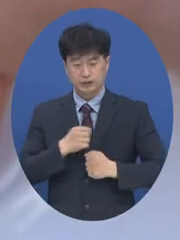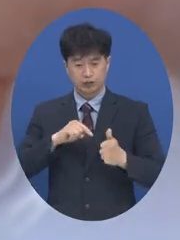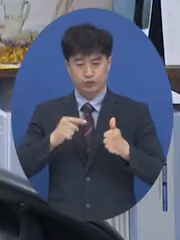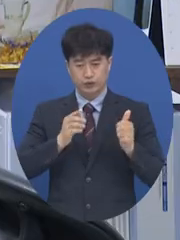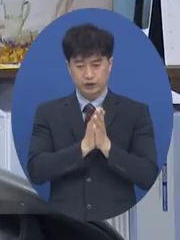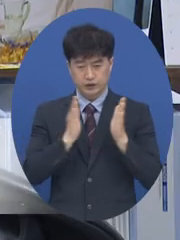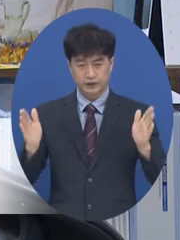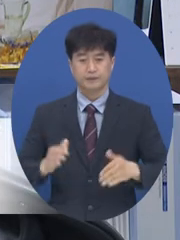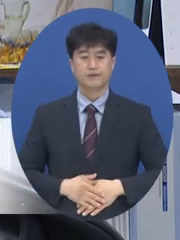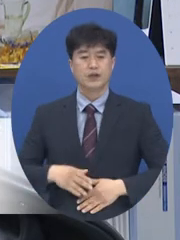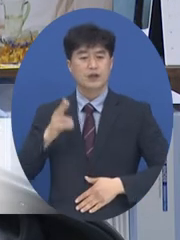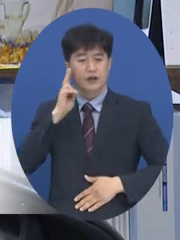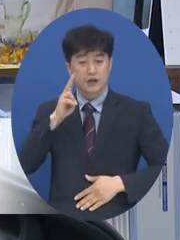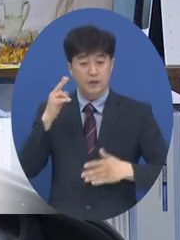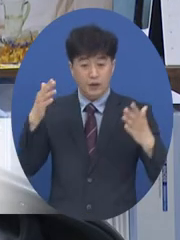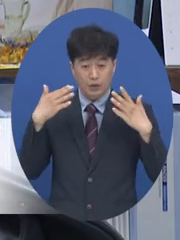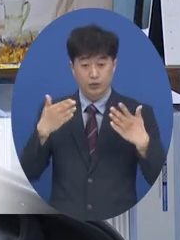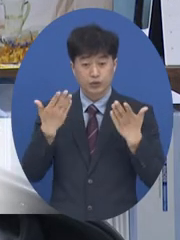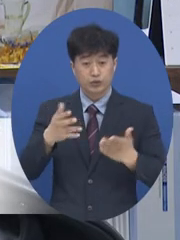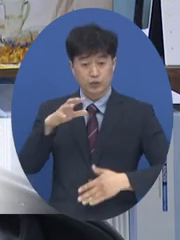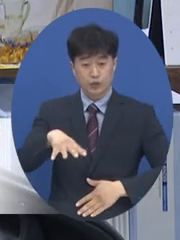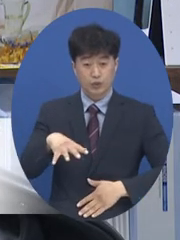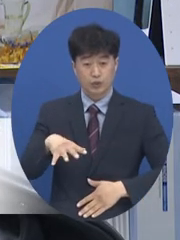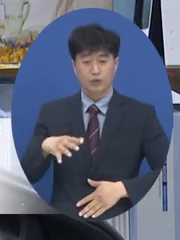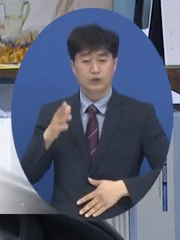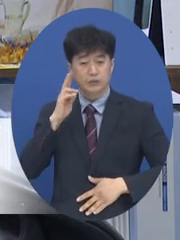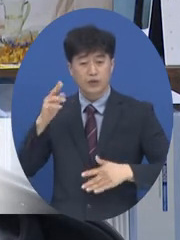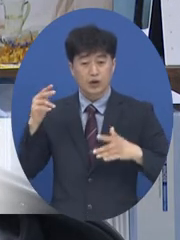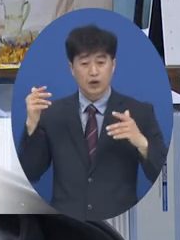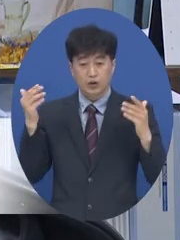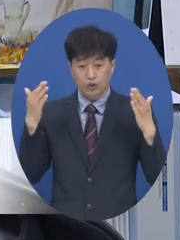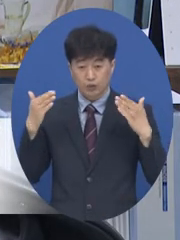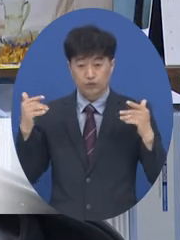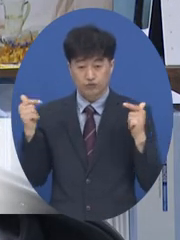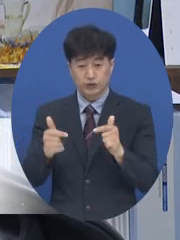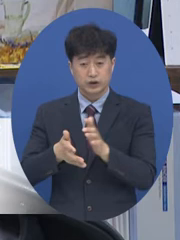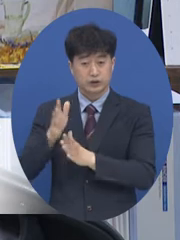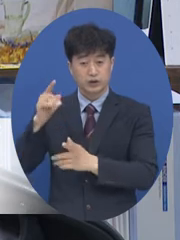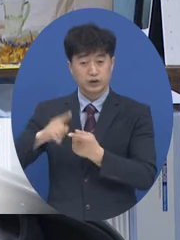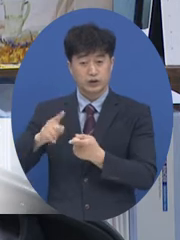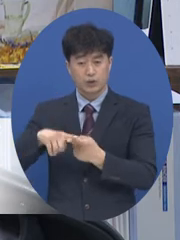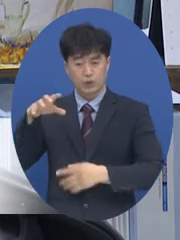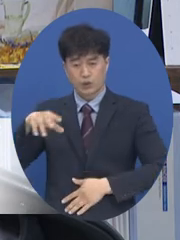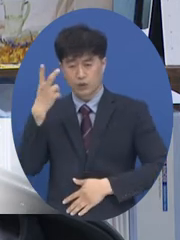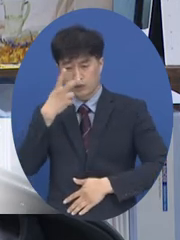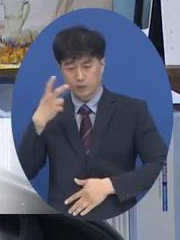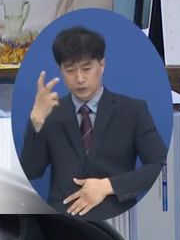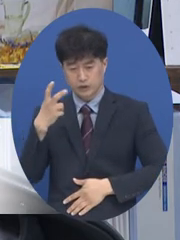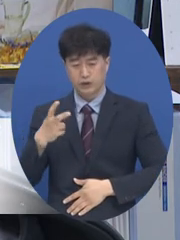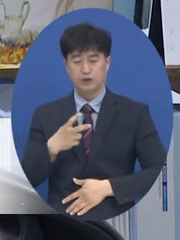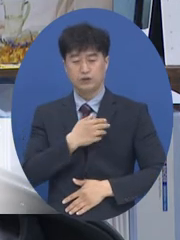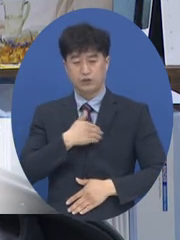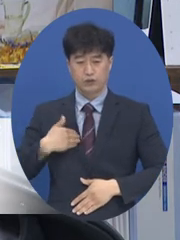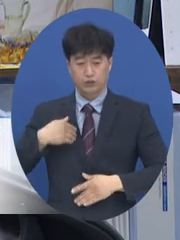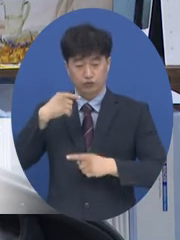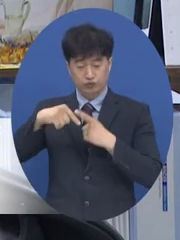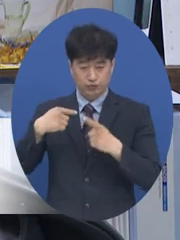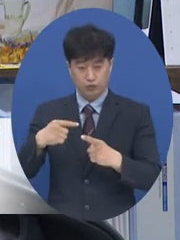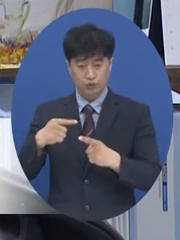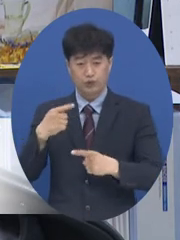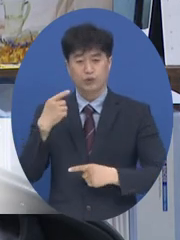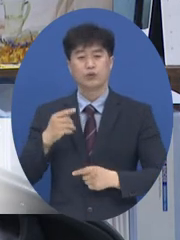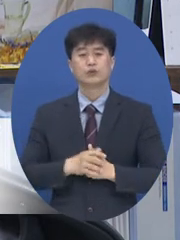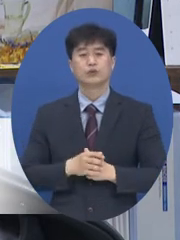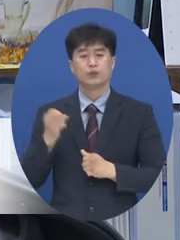실시합니다. 무더위 쉼터 및 폭염 정감 시설에 대해서는 현장 점검을 실시해서 내실에는 운영이 될수 있도록 하고 폭염 상황